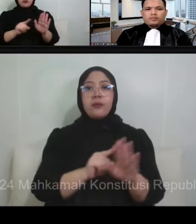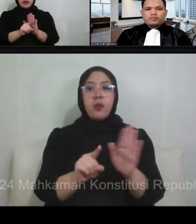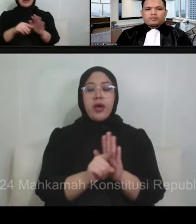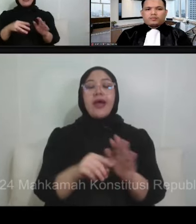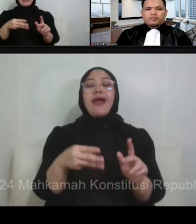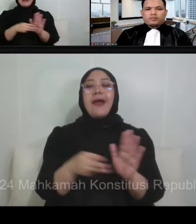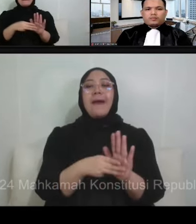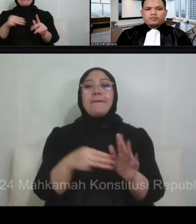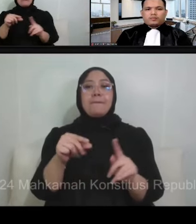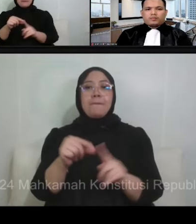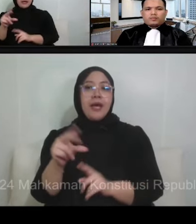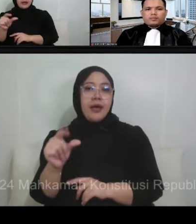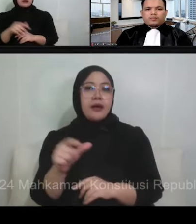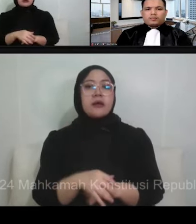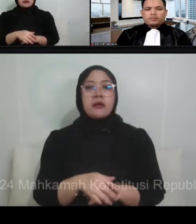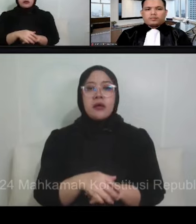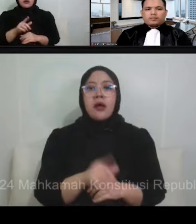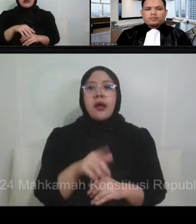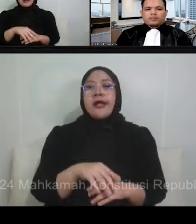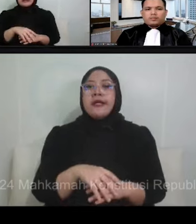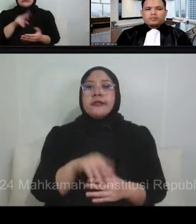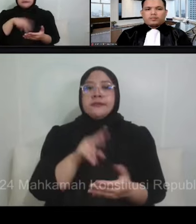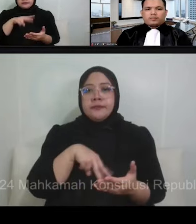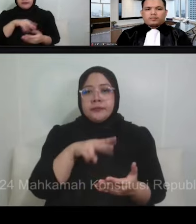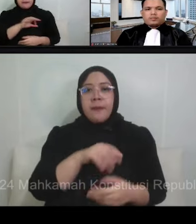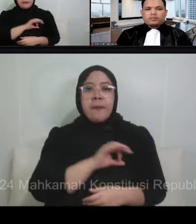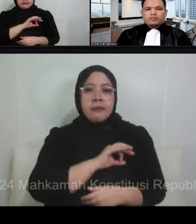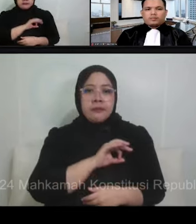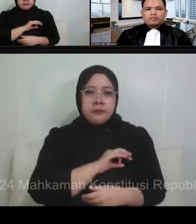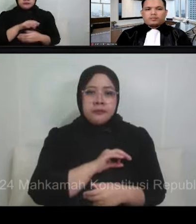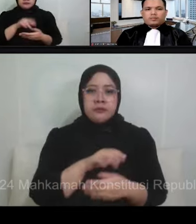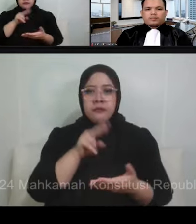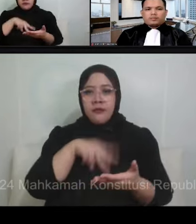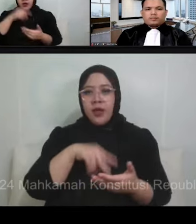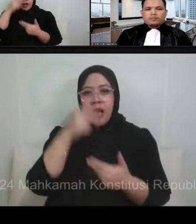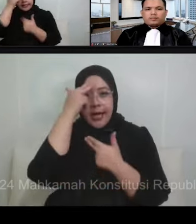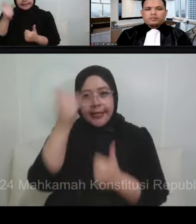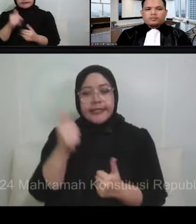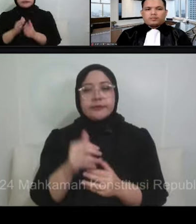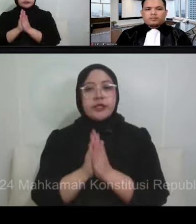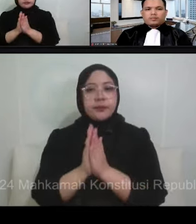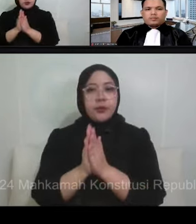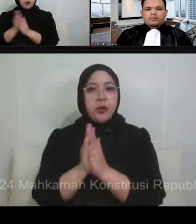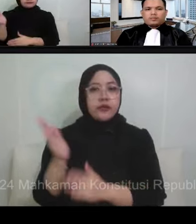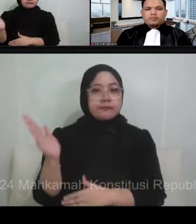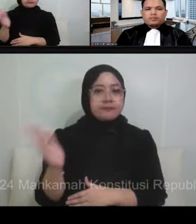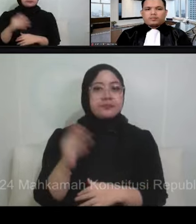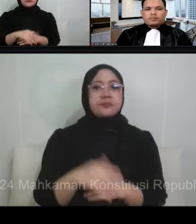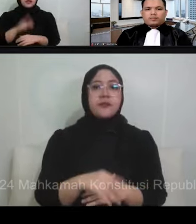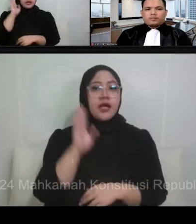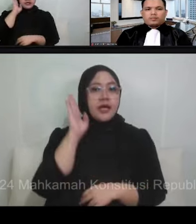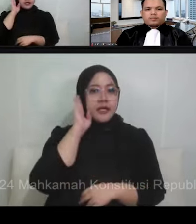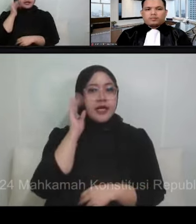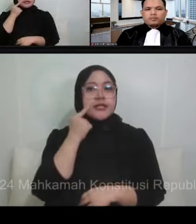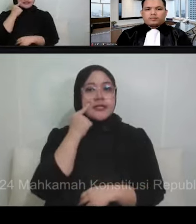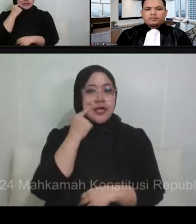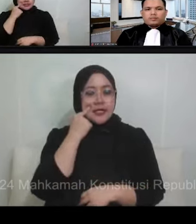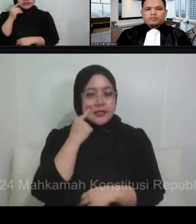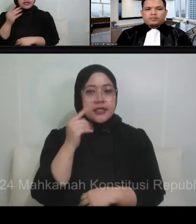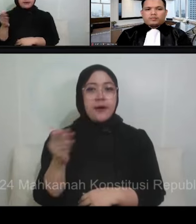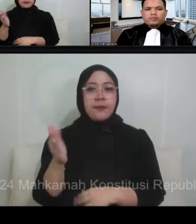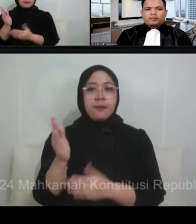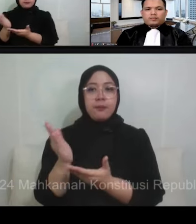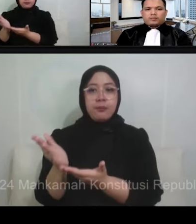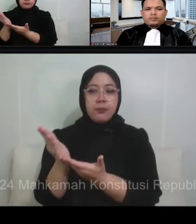membaca dan mendengar keterangan presiden membaca dan mendengar keterangan ahli para pemohon mendengar keterangan saksi para pemohon membaca dan mendengar